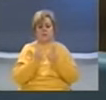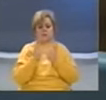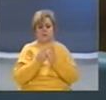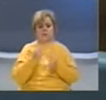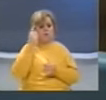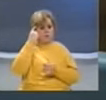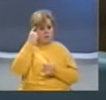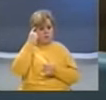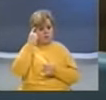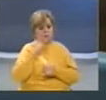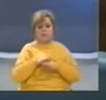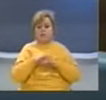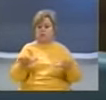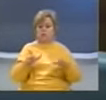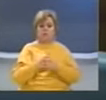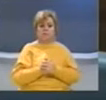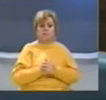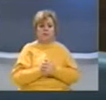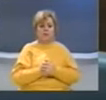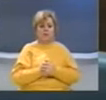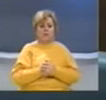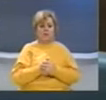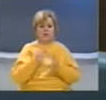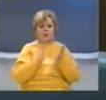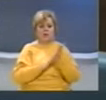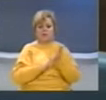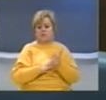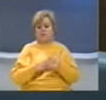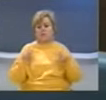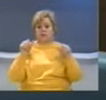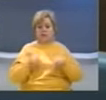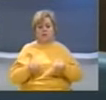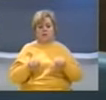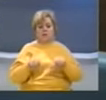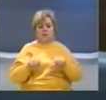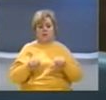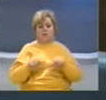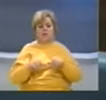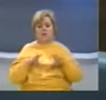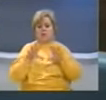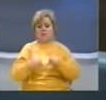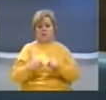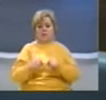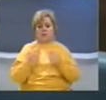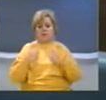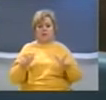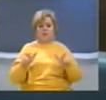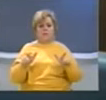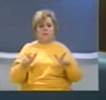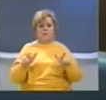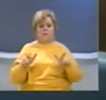administrativ. Kanë shtrirje me të gjerë. Prandaj shembulli më i keq i mundshëm për ilustrim është parcializimi i licencave në bazë të